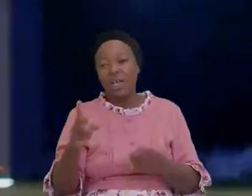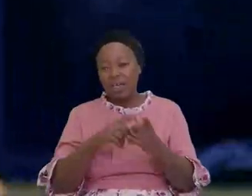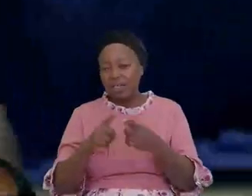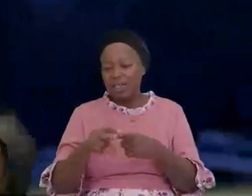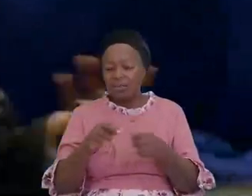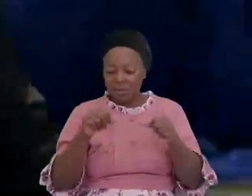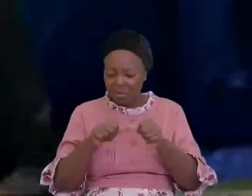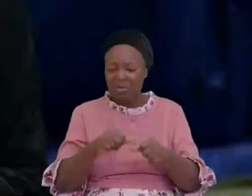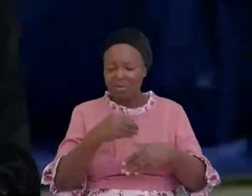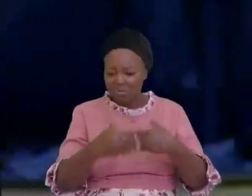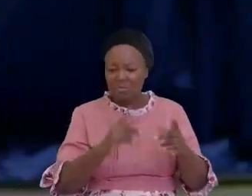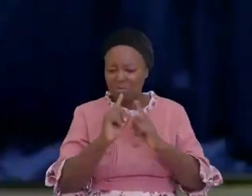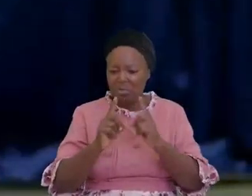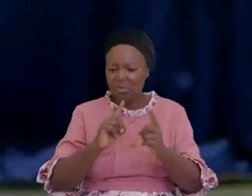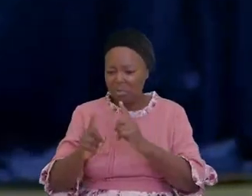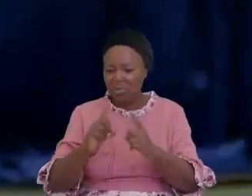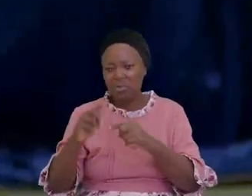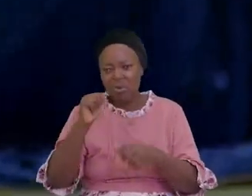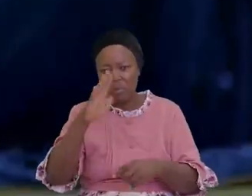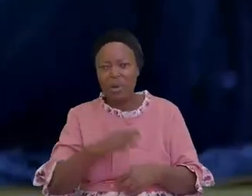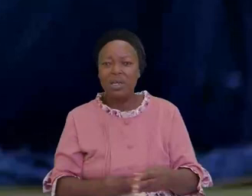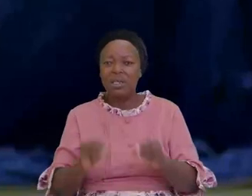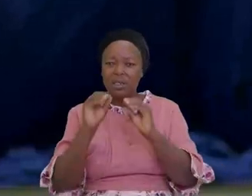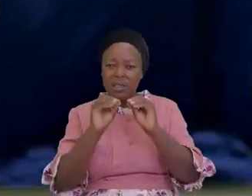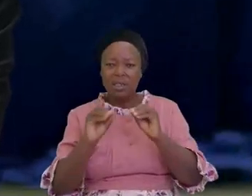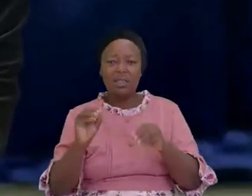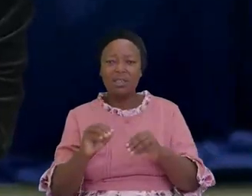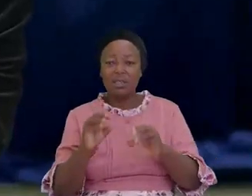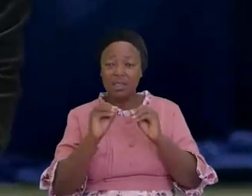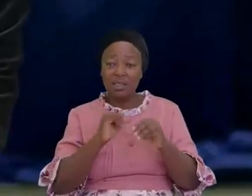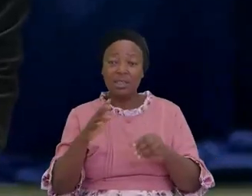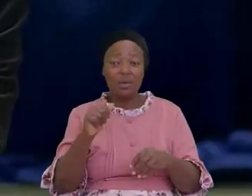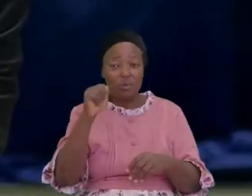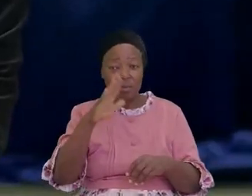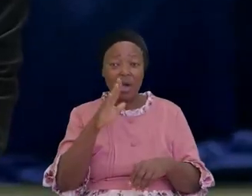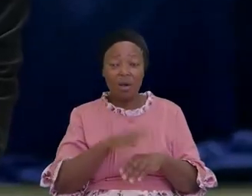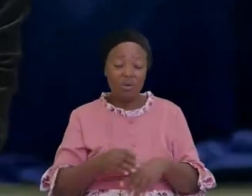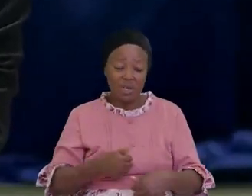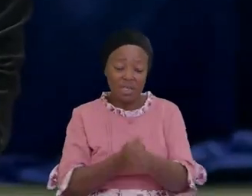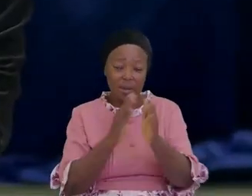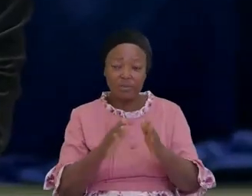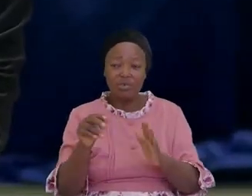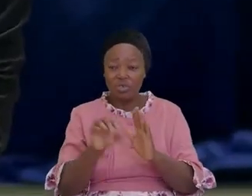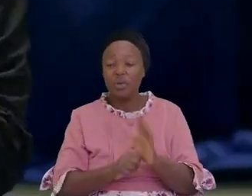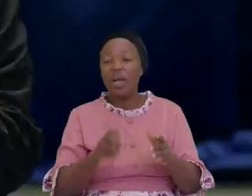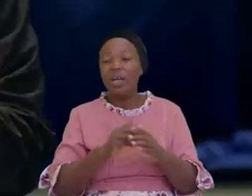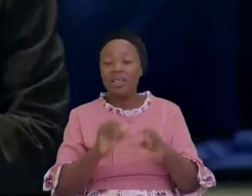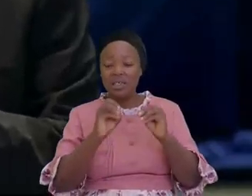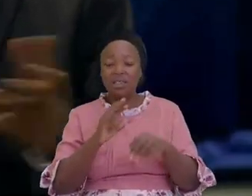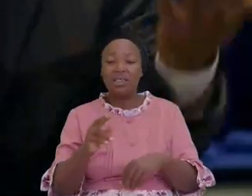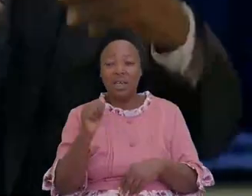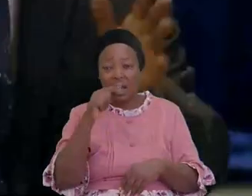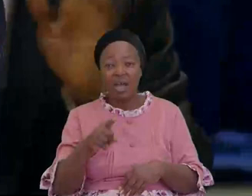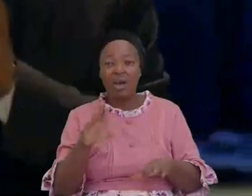femme, à lui enseigner le discipola, à lui enseigner comment suivre le